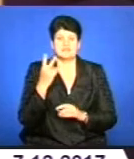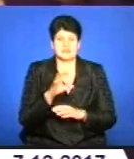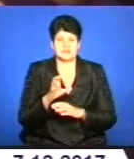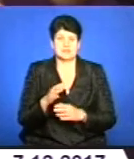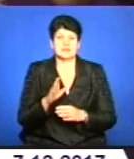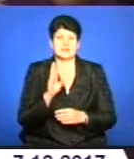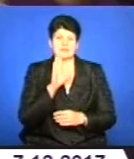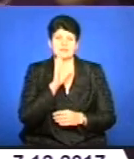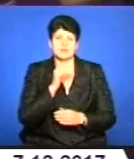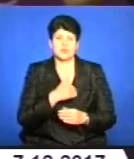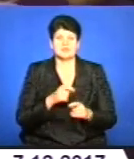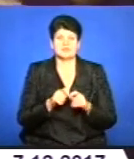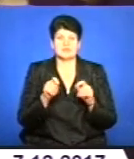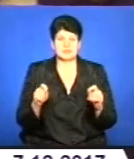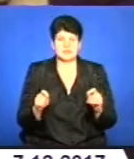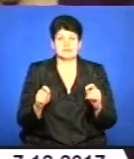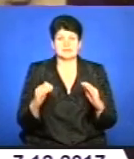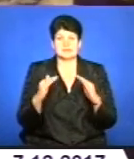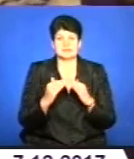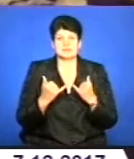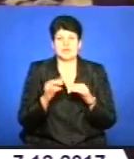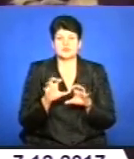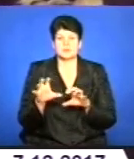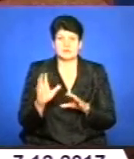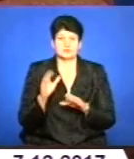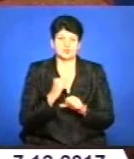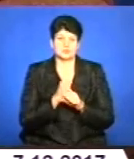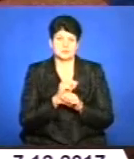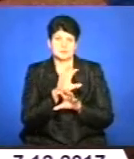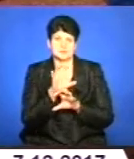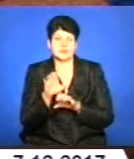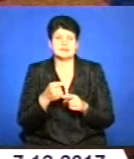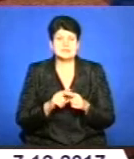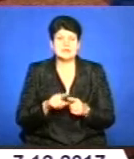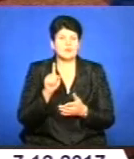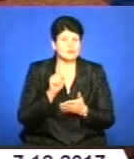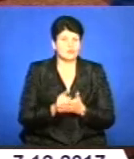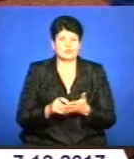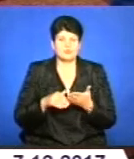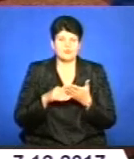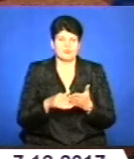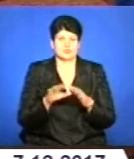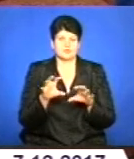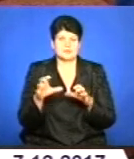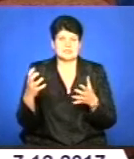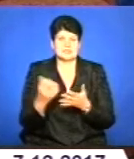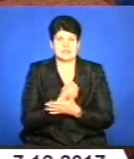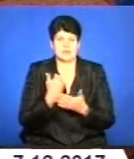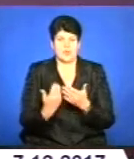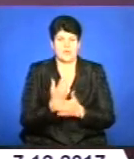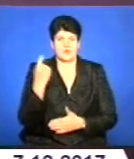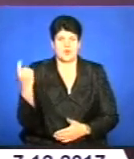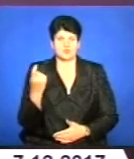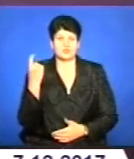хоче відкрити притулок для собак, де робитиме їм фотосесії. Вважає, що це неодмінно допоможе чотирилапам знайти нових